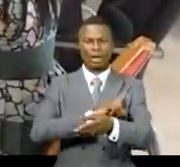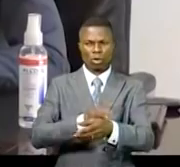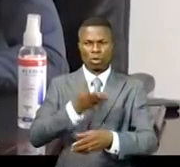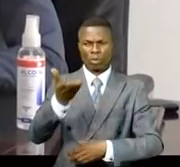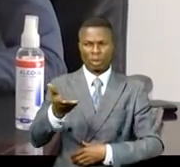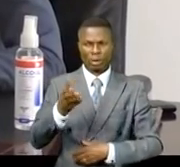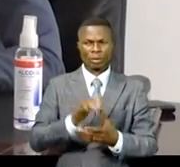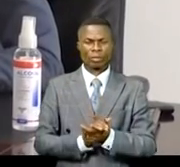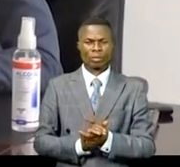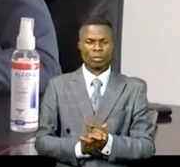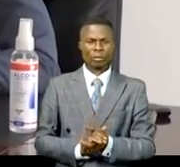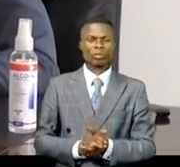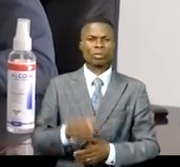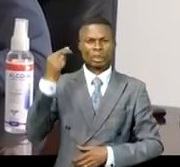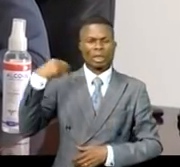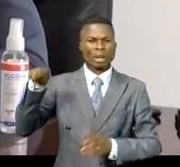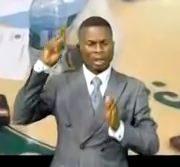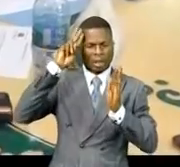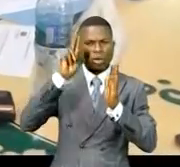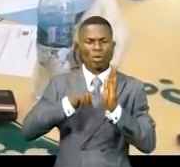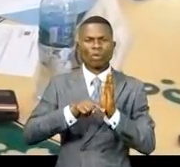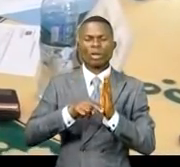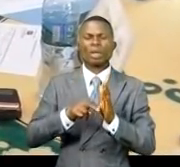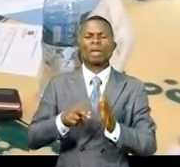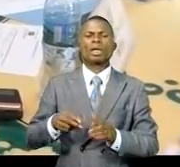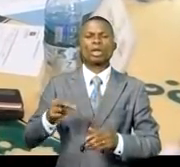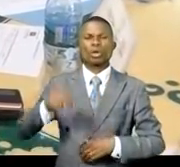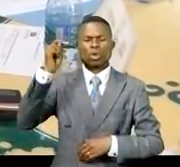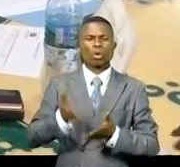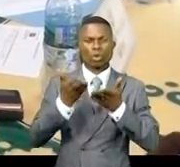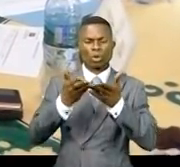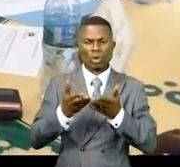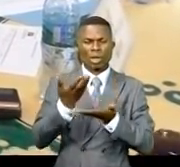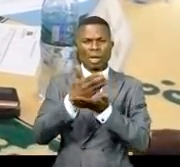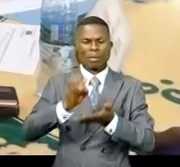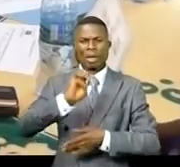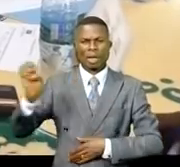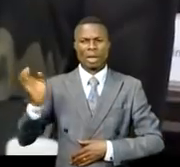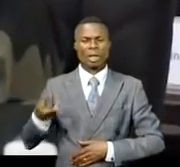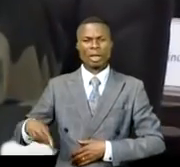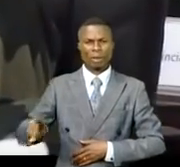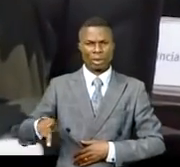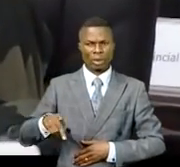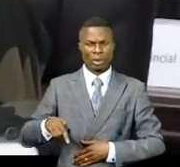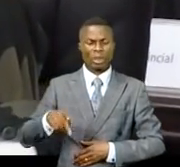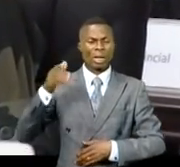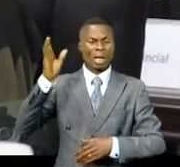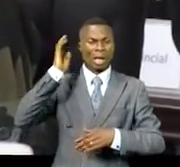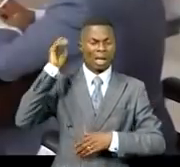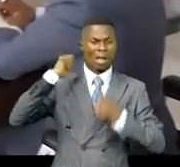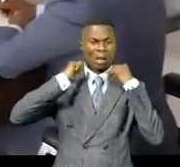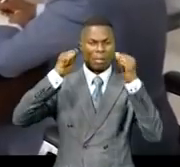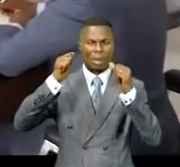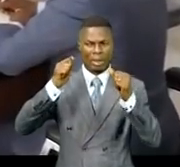les gouverneurs du Nord Kivu lors d'une série de manifestations lancées dans la partie nord de la province par les groupes de pression citoyens contre la